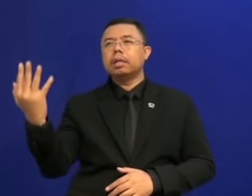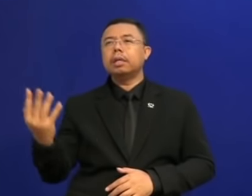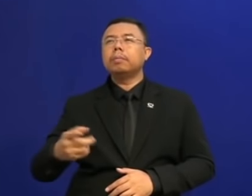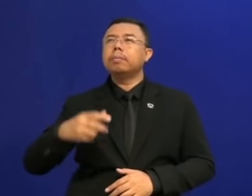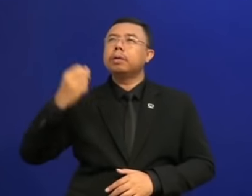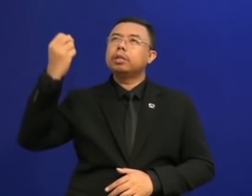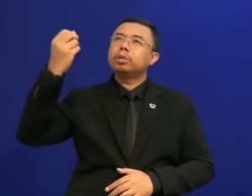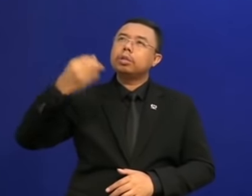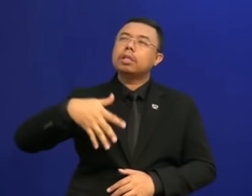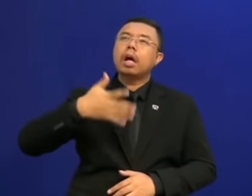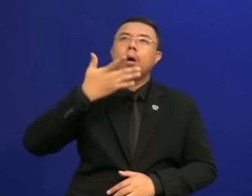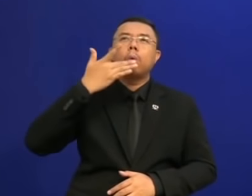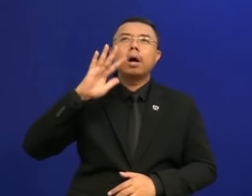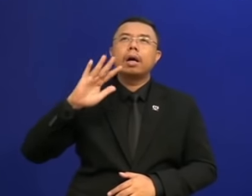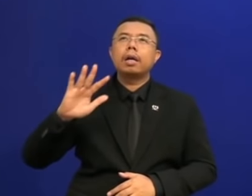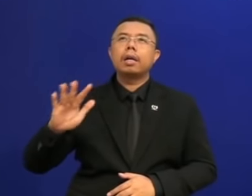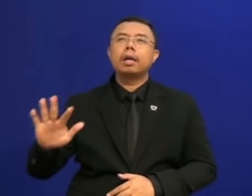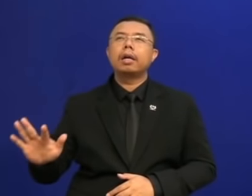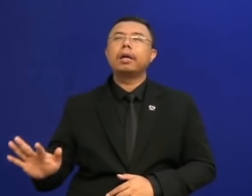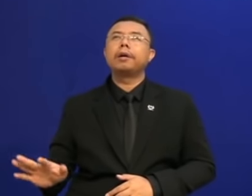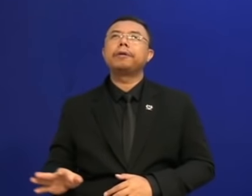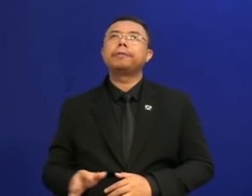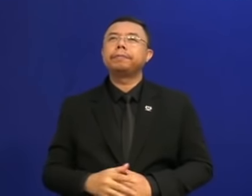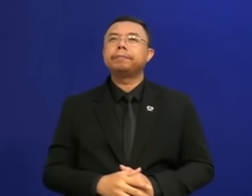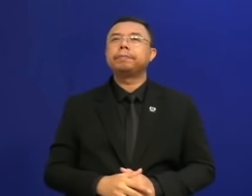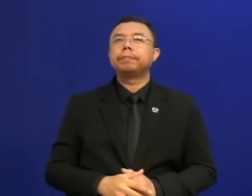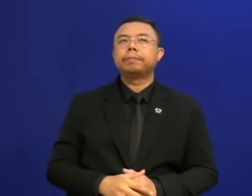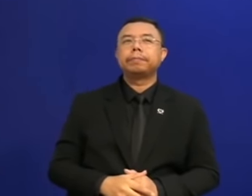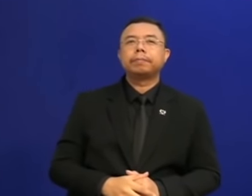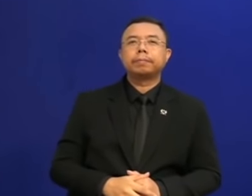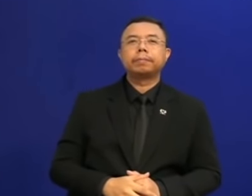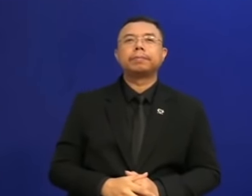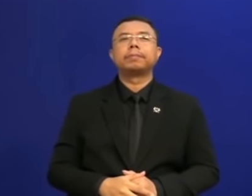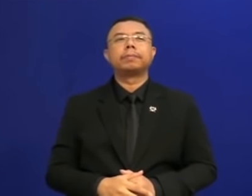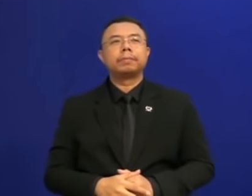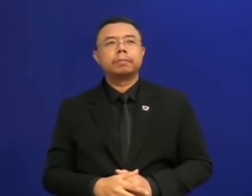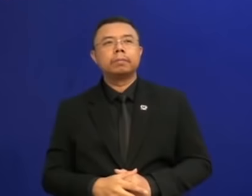Pelangi berjuta warna,